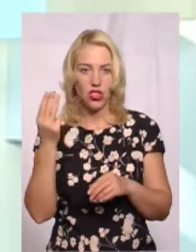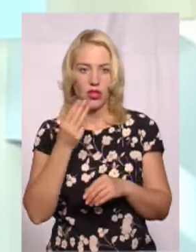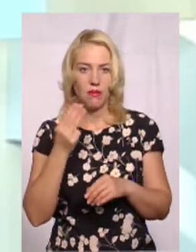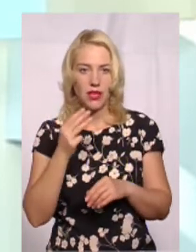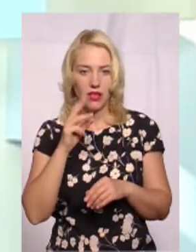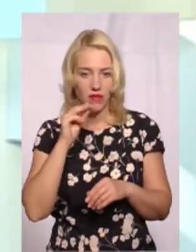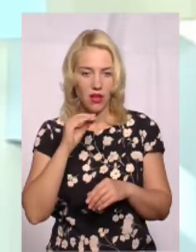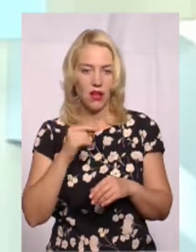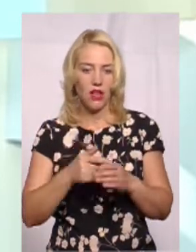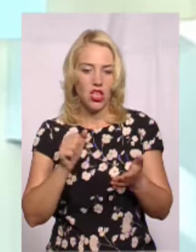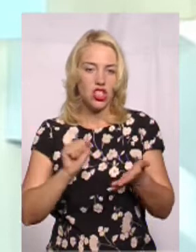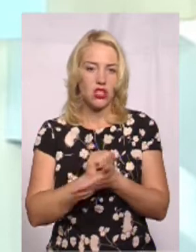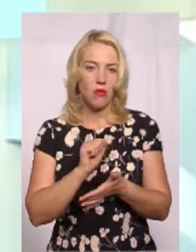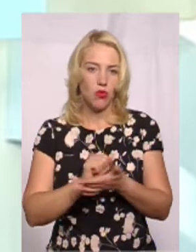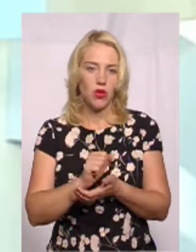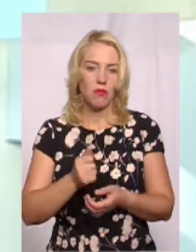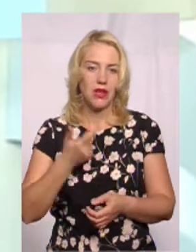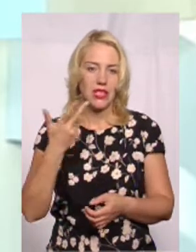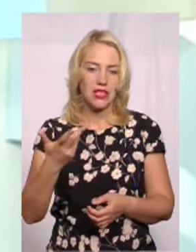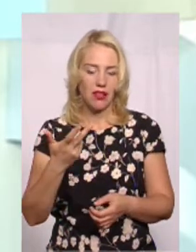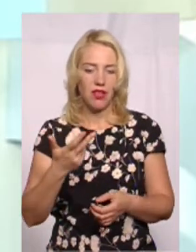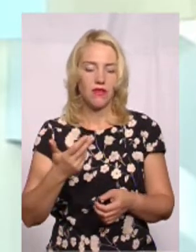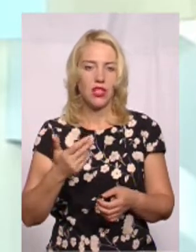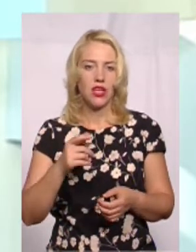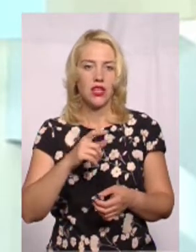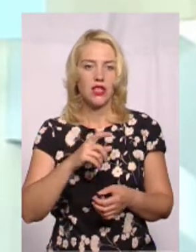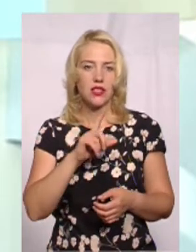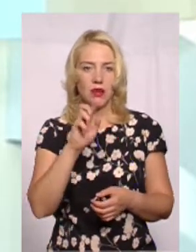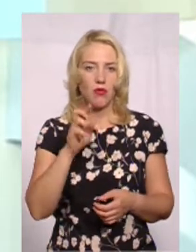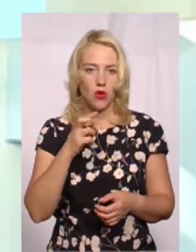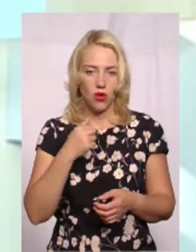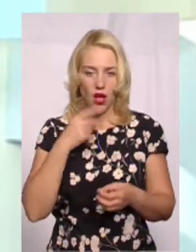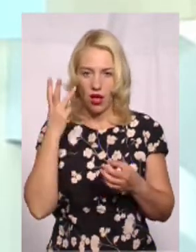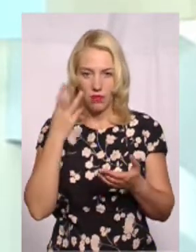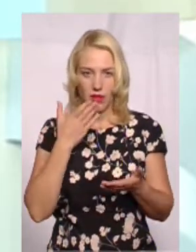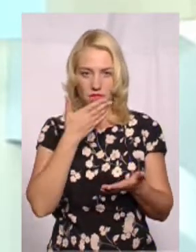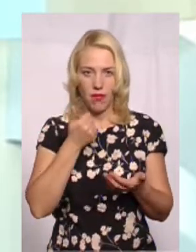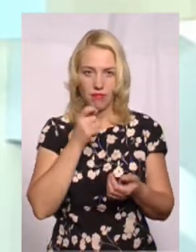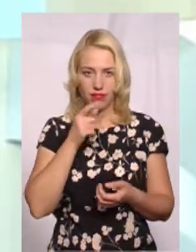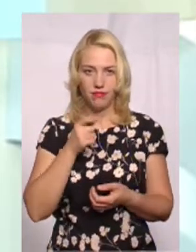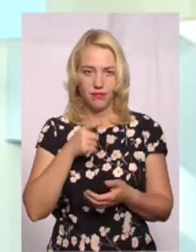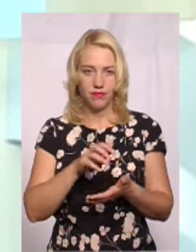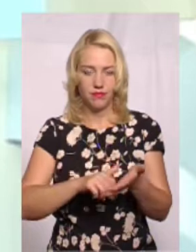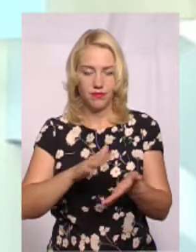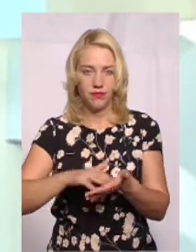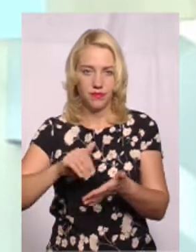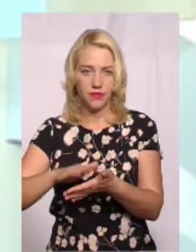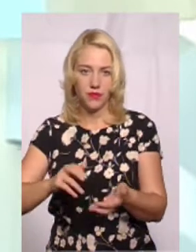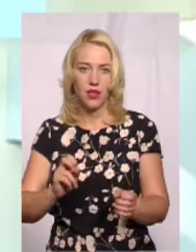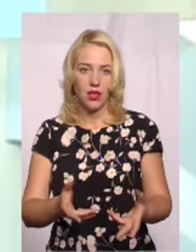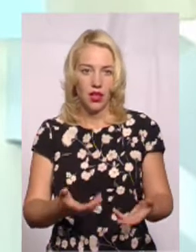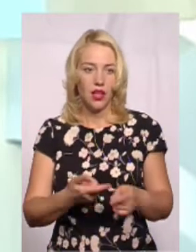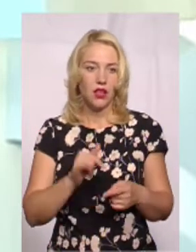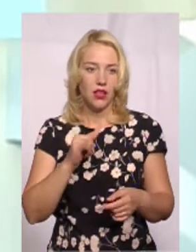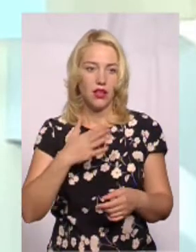призерів олімпіади з біології всеукраїнської, а Хмельницький, так. Трішки пізніше покажемо сюжет. Так, тобто, я кажу, тобто, от,